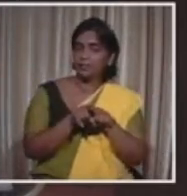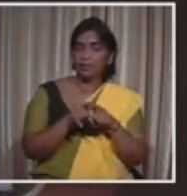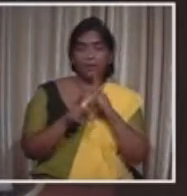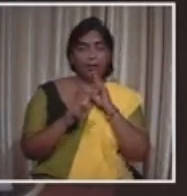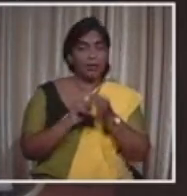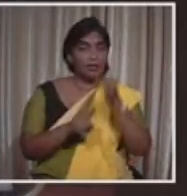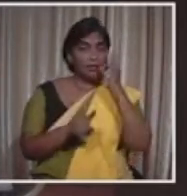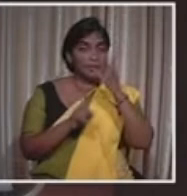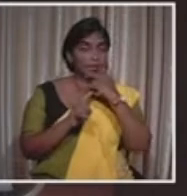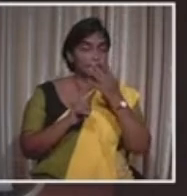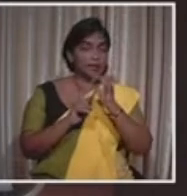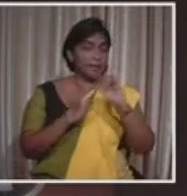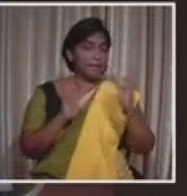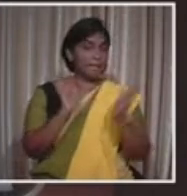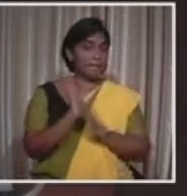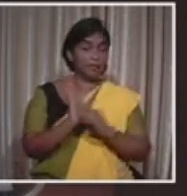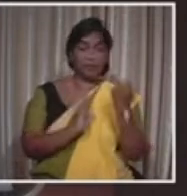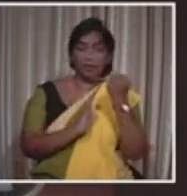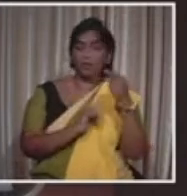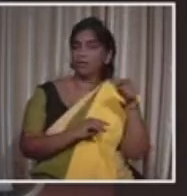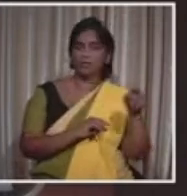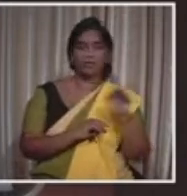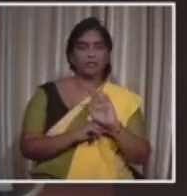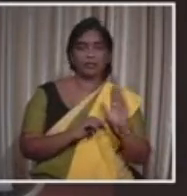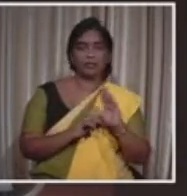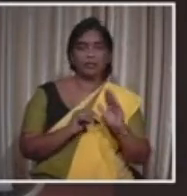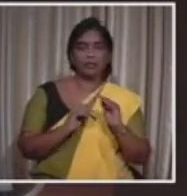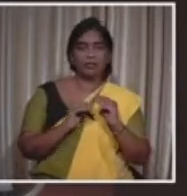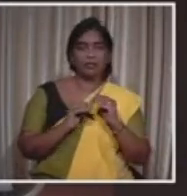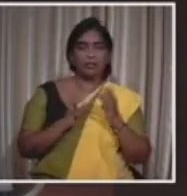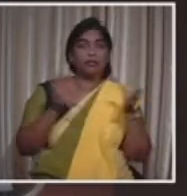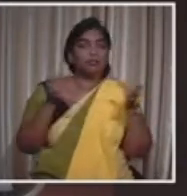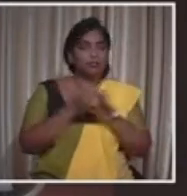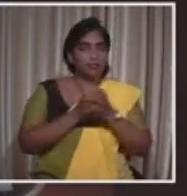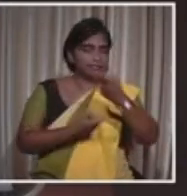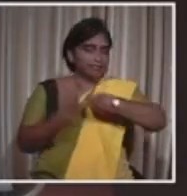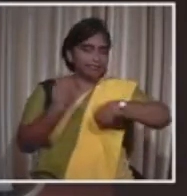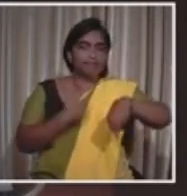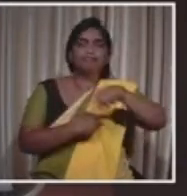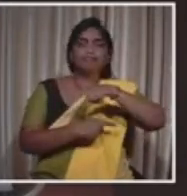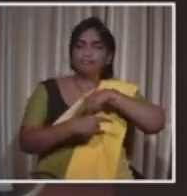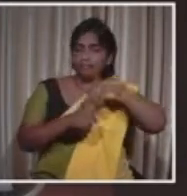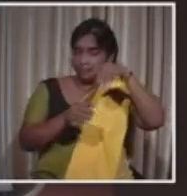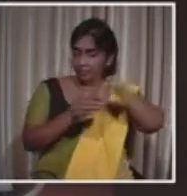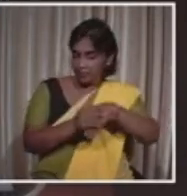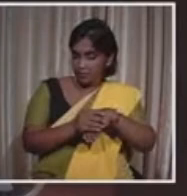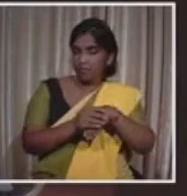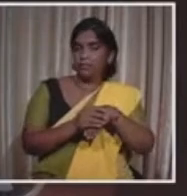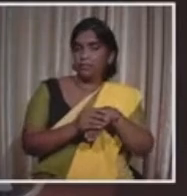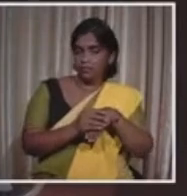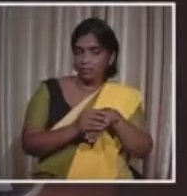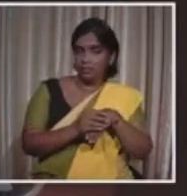විධායක අගමැතිවරයෙක් වෙනුවට සංවරණ තුලන තුල යටත්තුණු